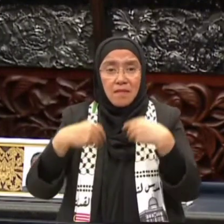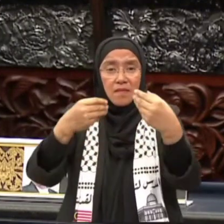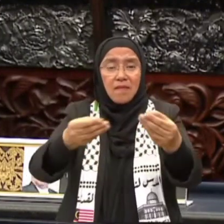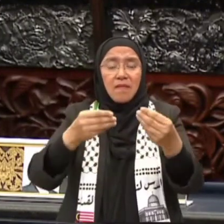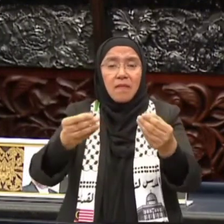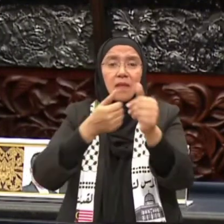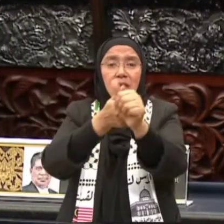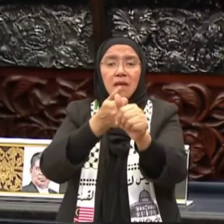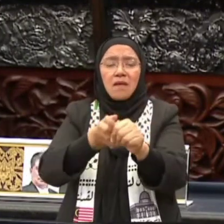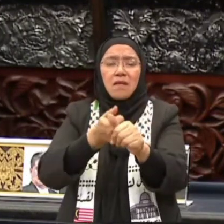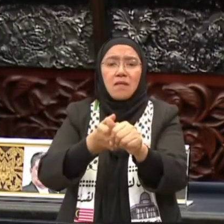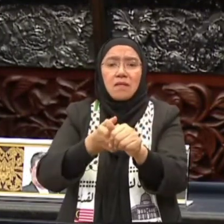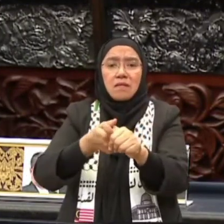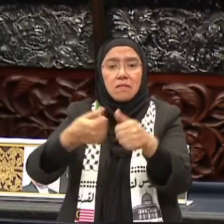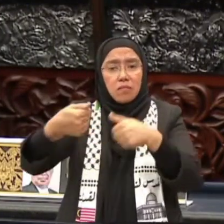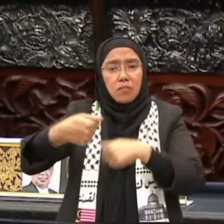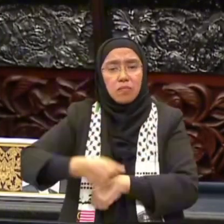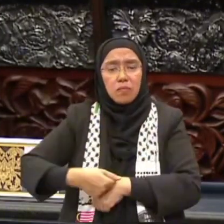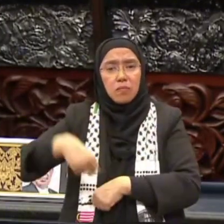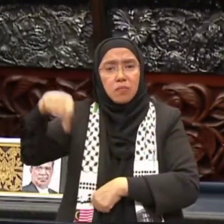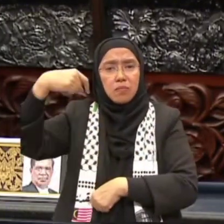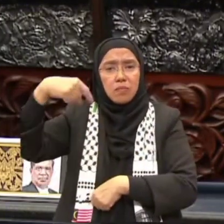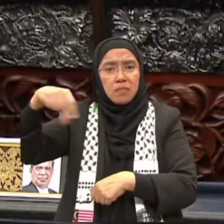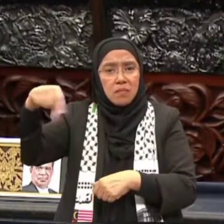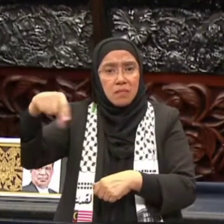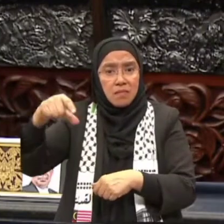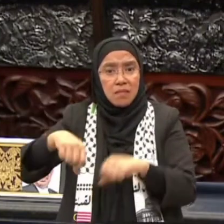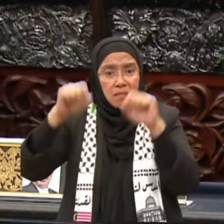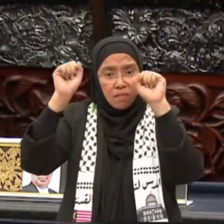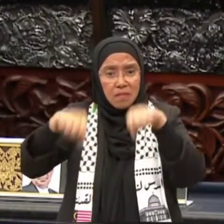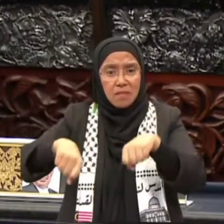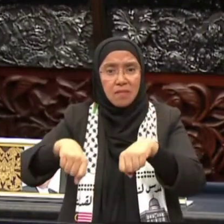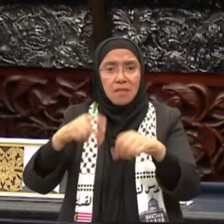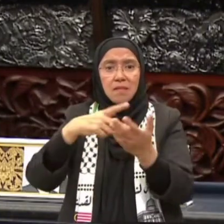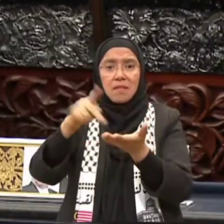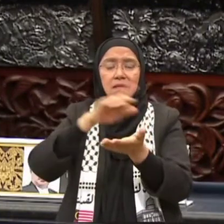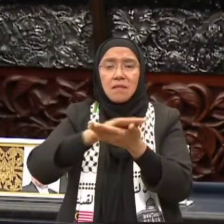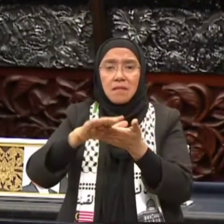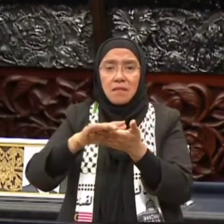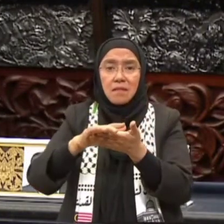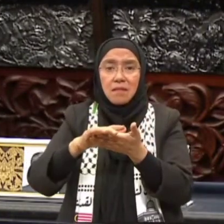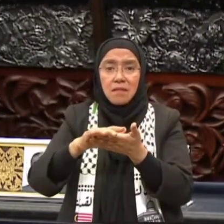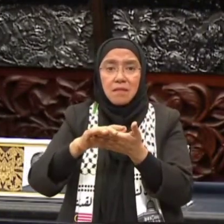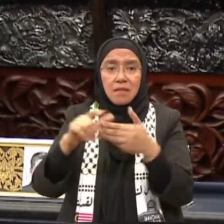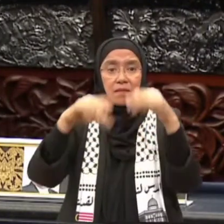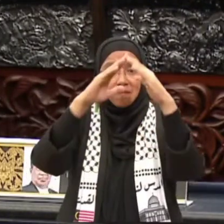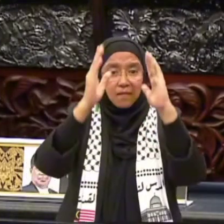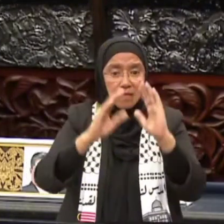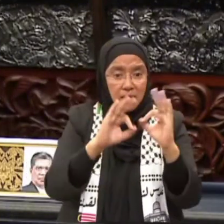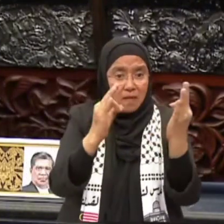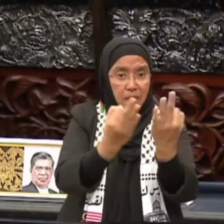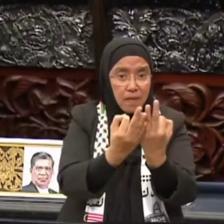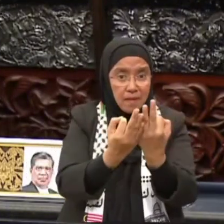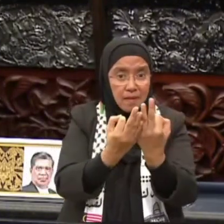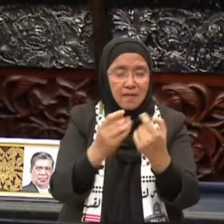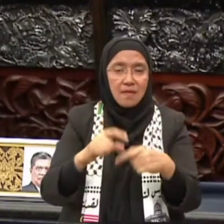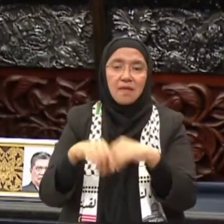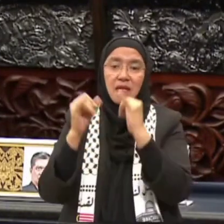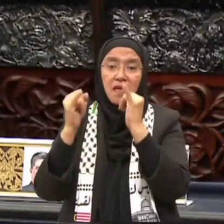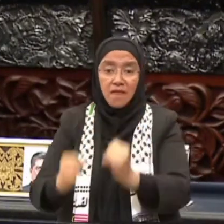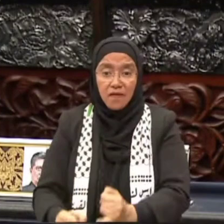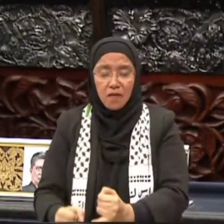mengikut kelayakan pendapatan boleh belanja bersih secara isi rumah tetap dan juga individu gabungan